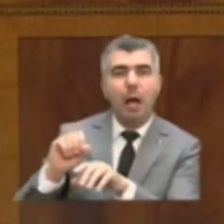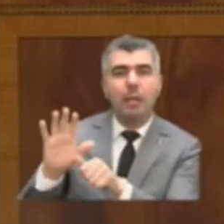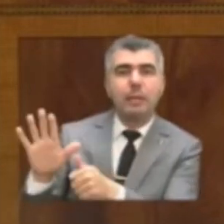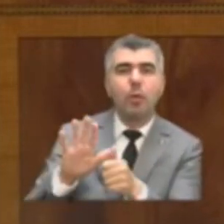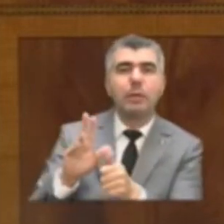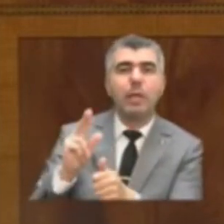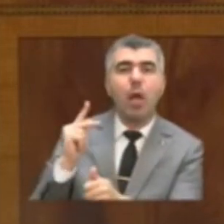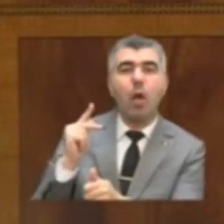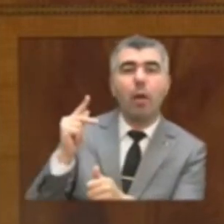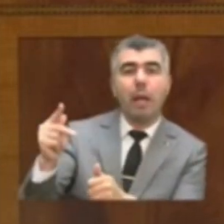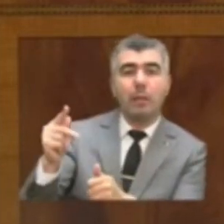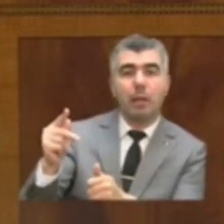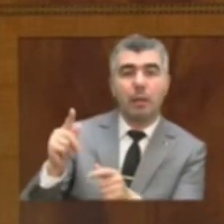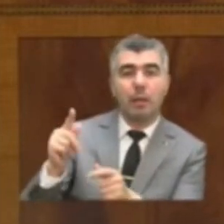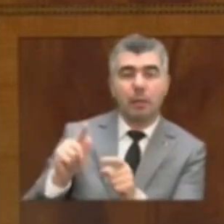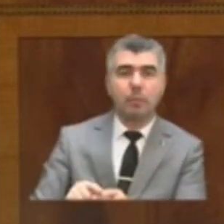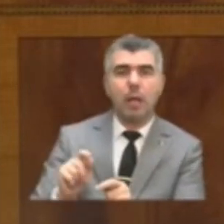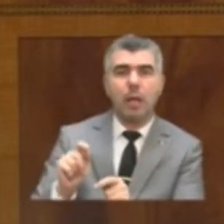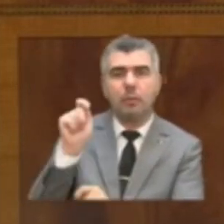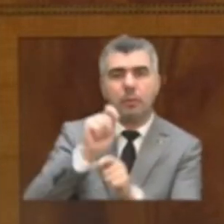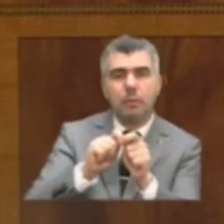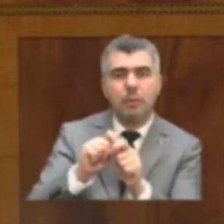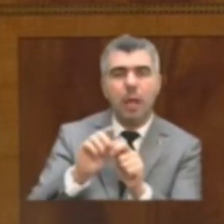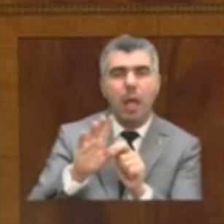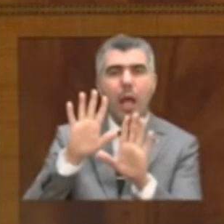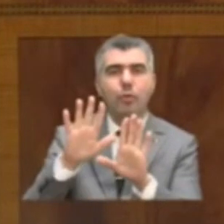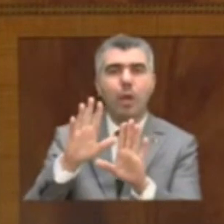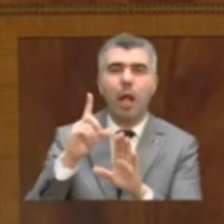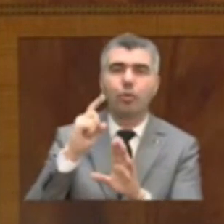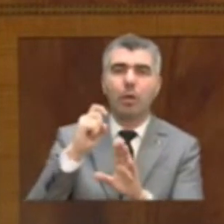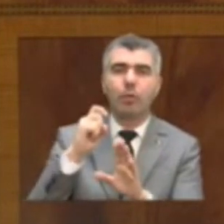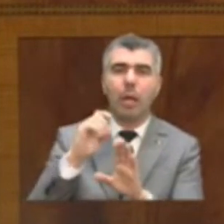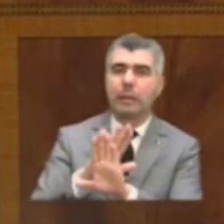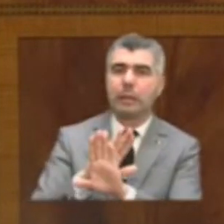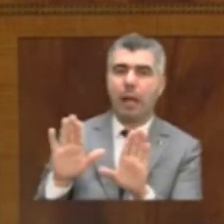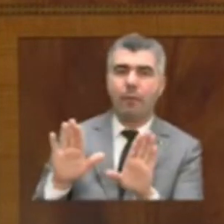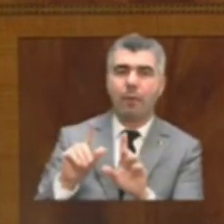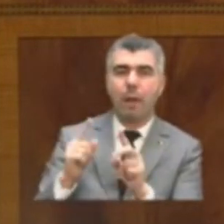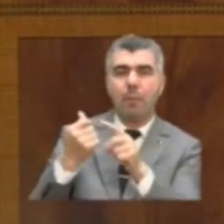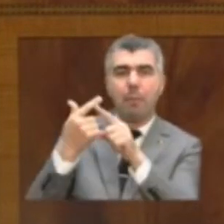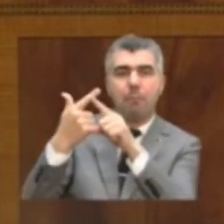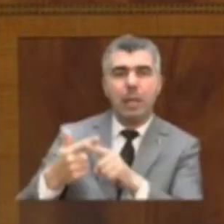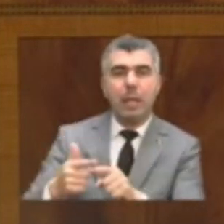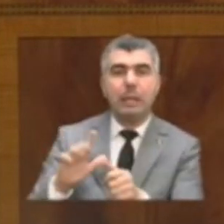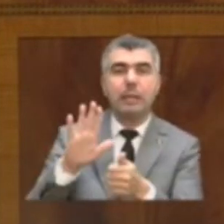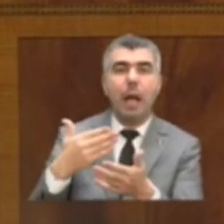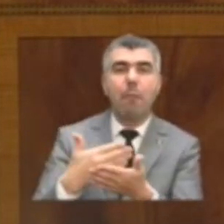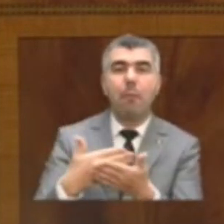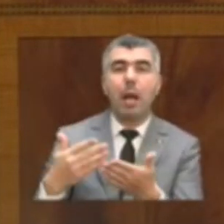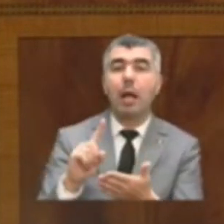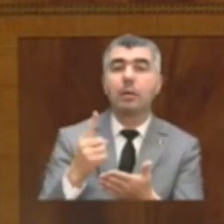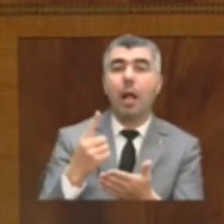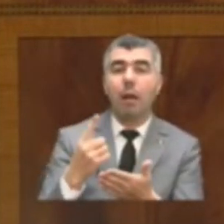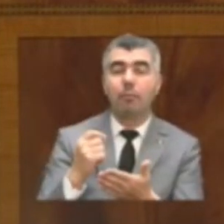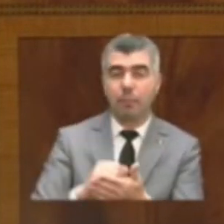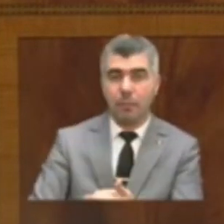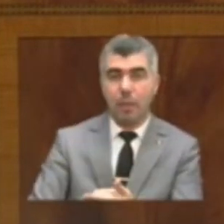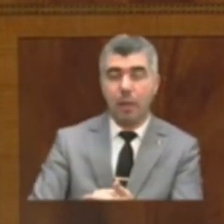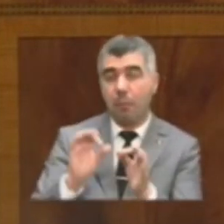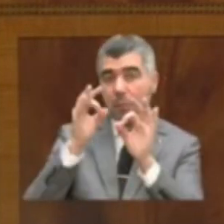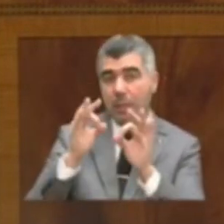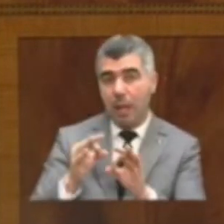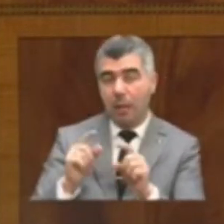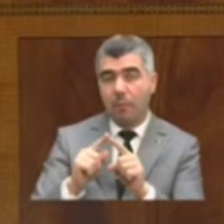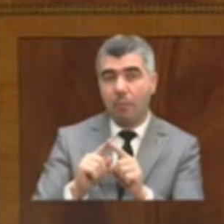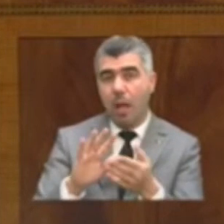واللي انتهى في ظرف أقل من 10 شهور، تكلفة مالية ديال 6 مليار ديال الدرهم، وتم لحد الآن